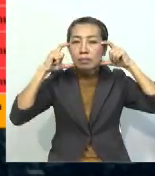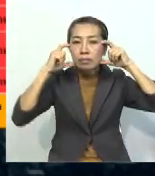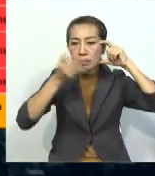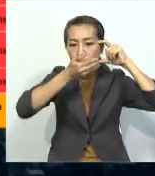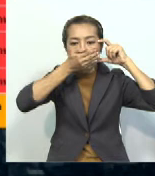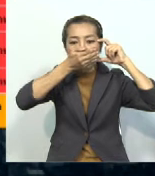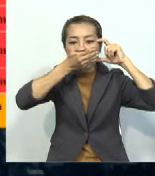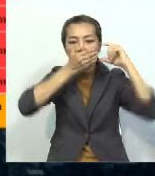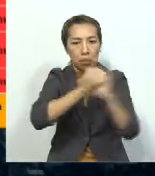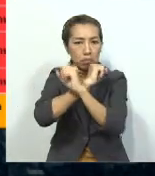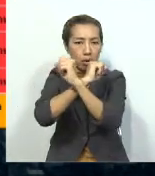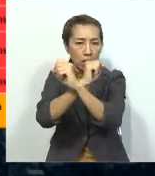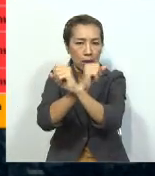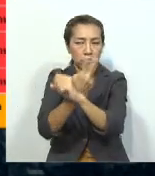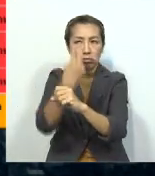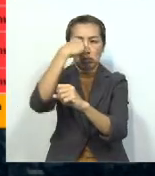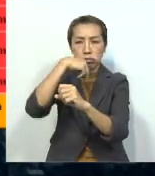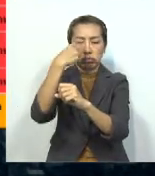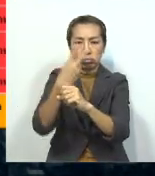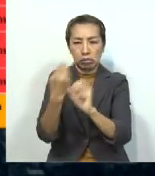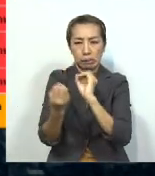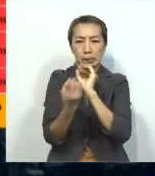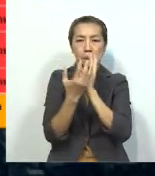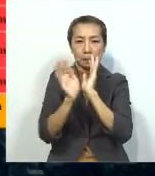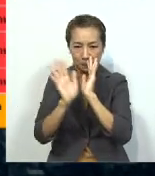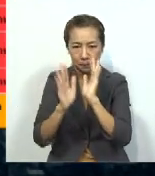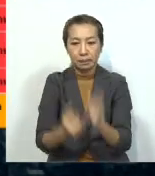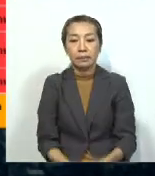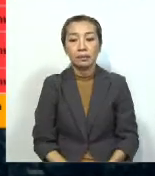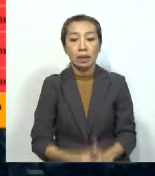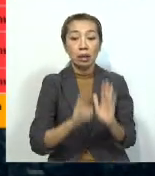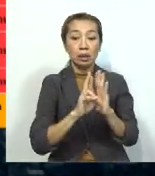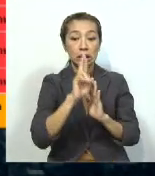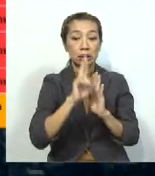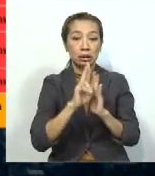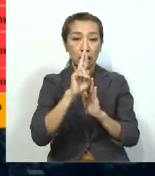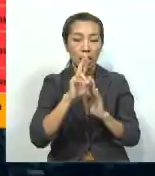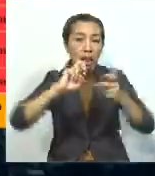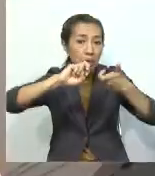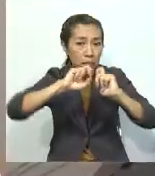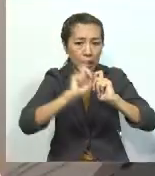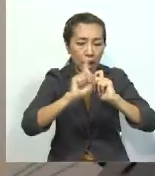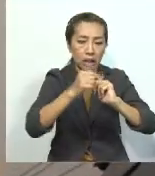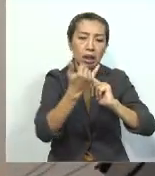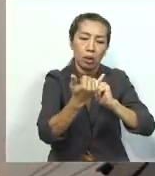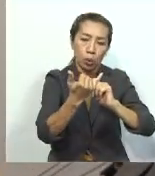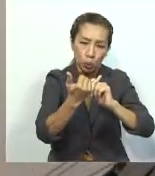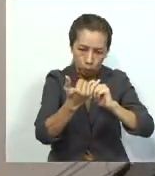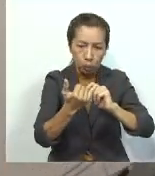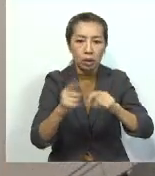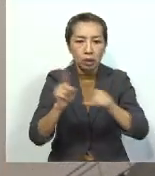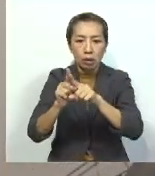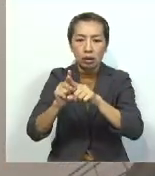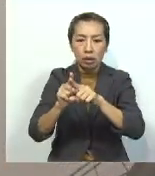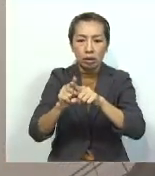ากอนามัยป้องกันอันตรายที่อาจจะเกิดขึ้นกับสุขภาพนะคะส่วนที่เชียงรายค่ะปัญหาที่เกิดขึ้นทำให้เจ้าหน้าที่ต้องเร่